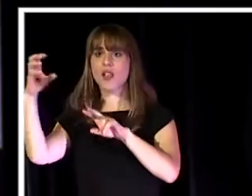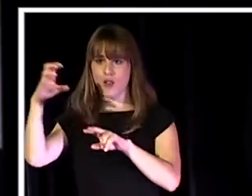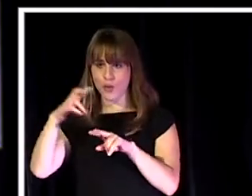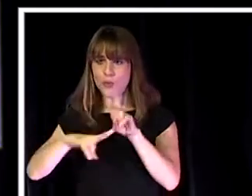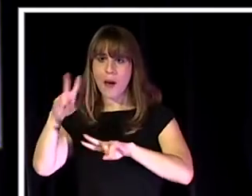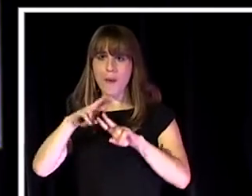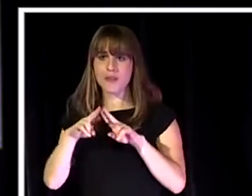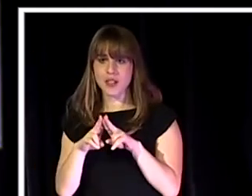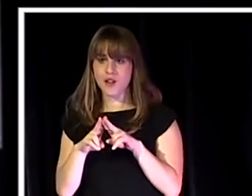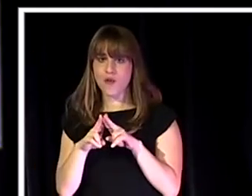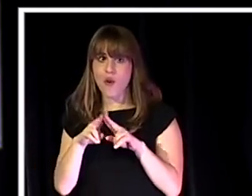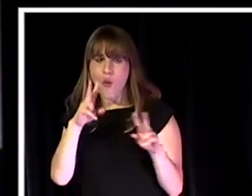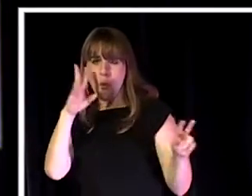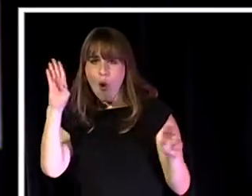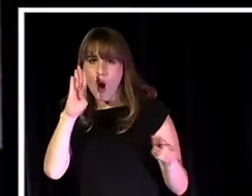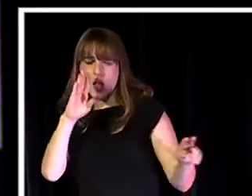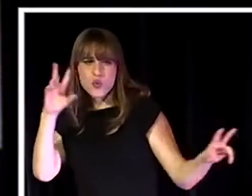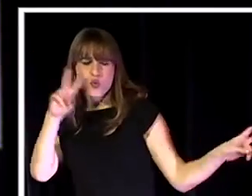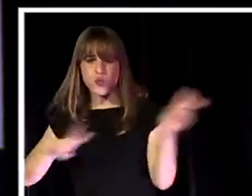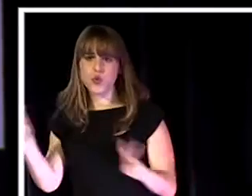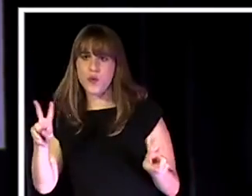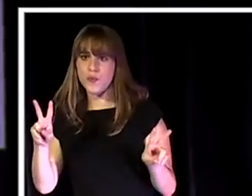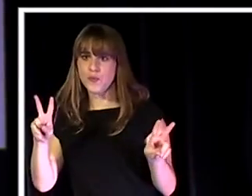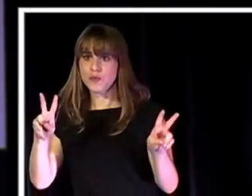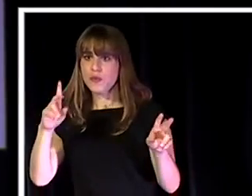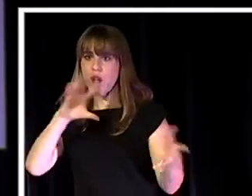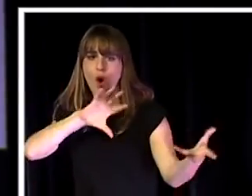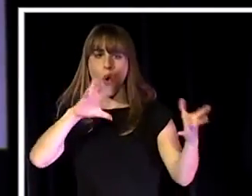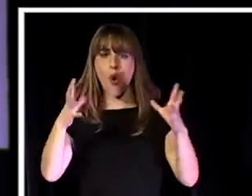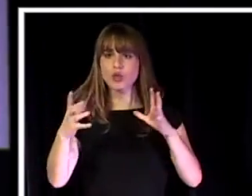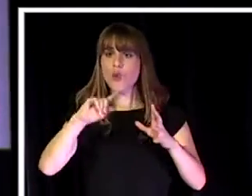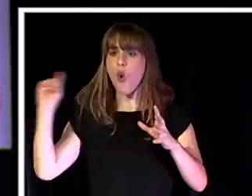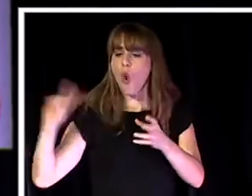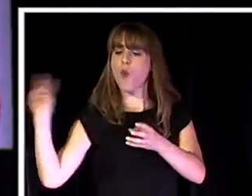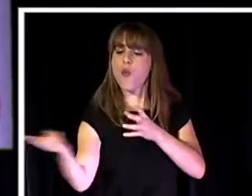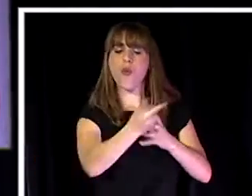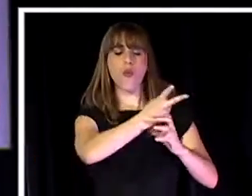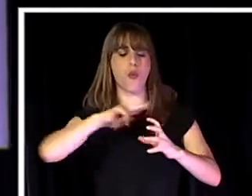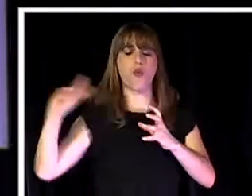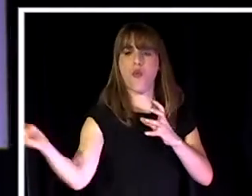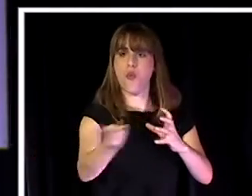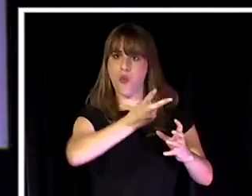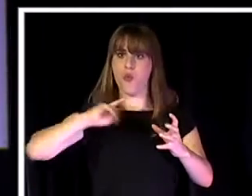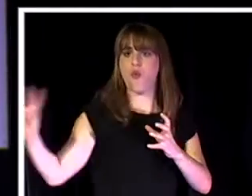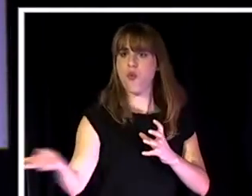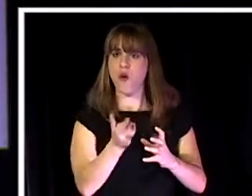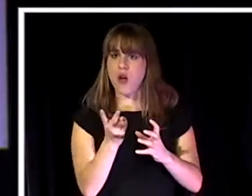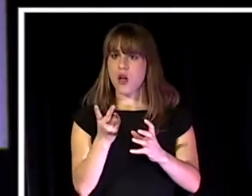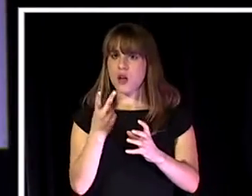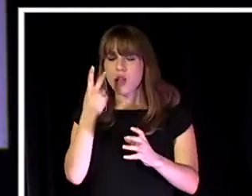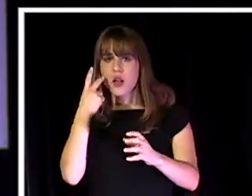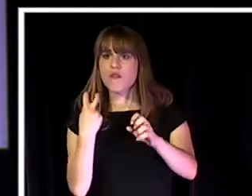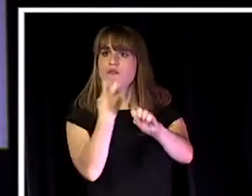Και εκεί που είχε δοκιμάσει ολόκληρη την πλάση να δει τη δύναμή του, είδε και αντίκρυ ένα μεγάλο